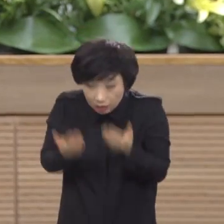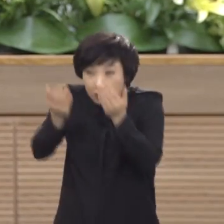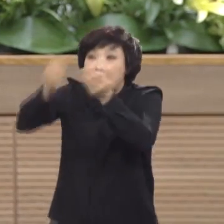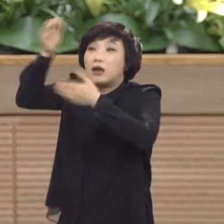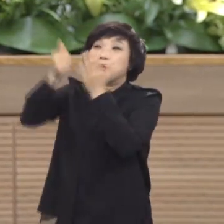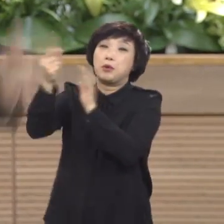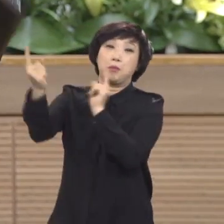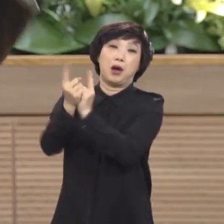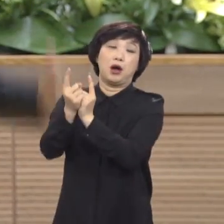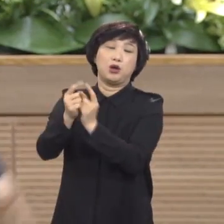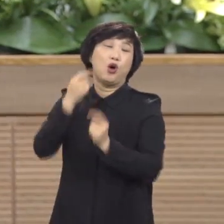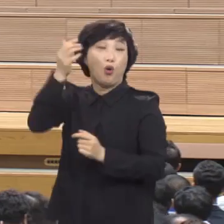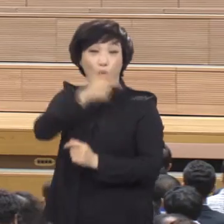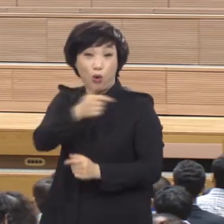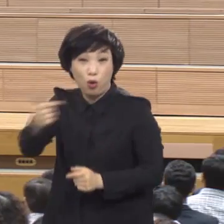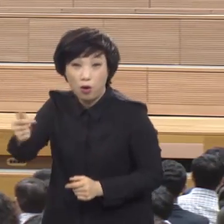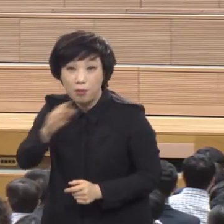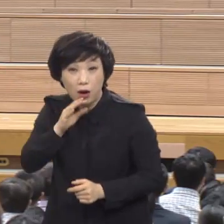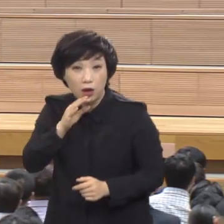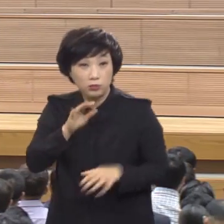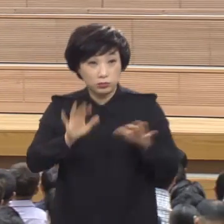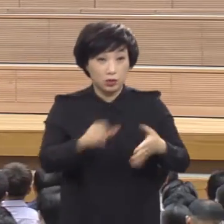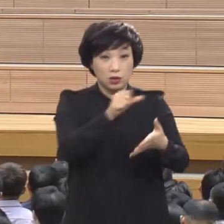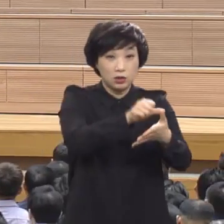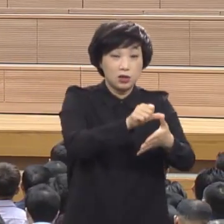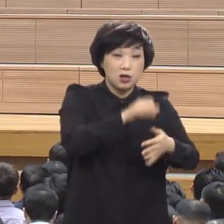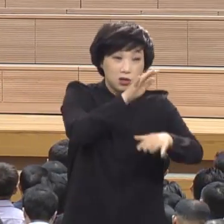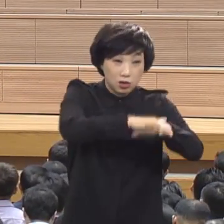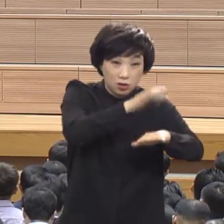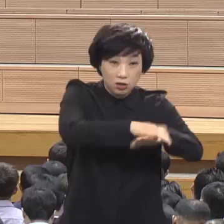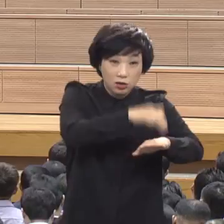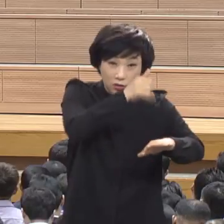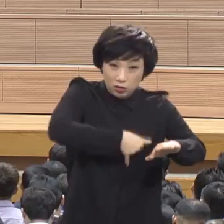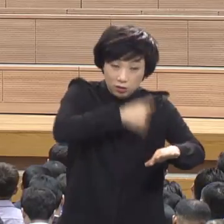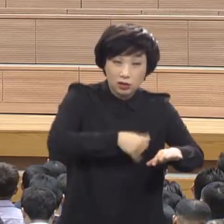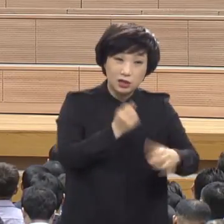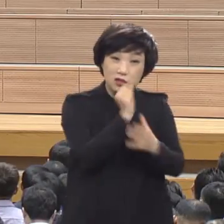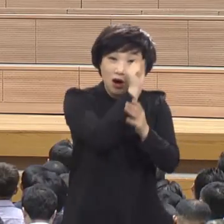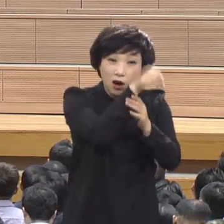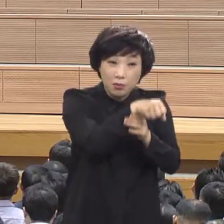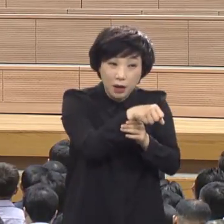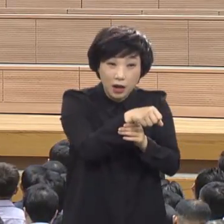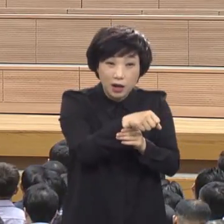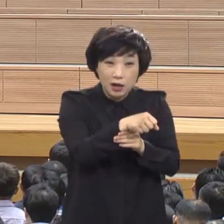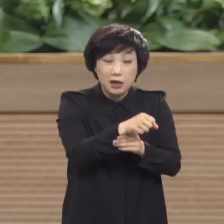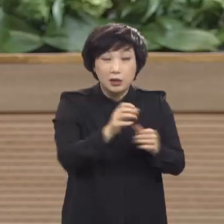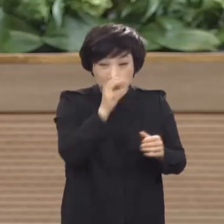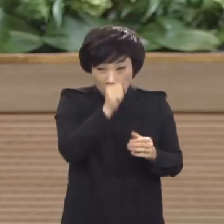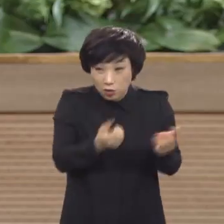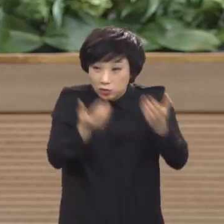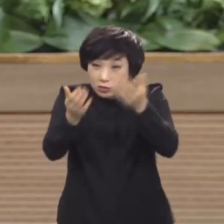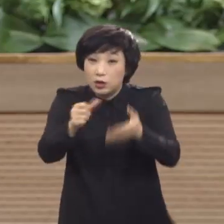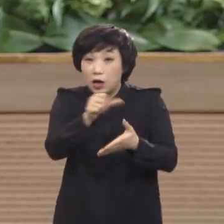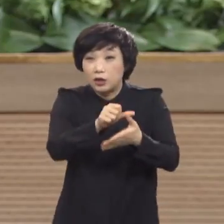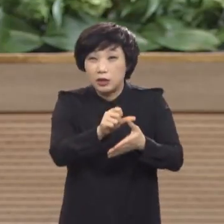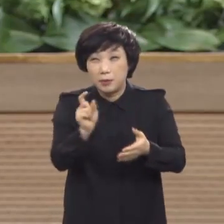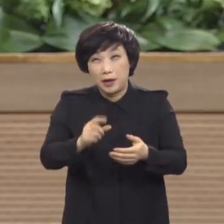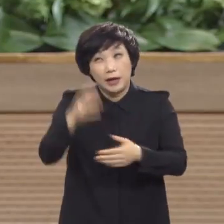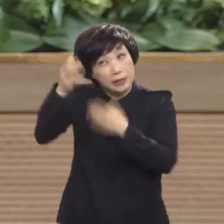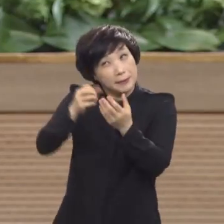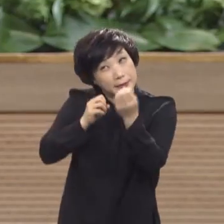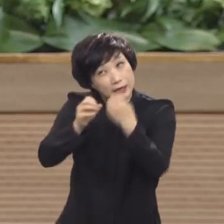일입니까? 근데 곡식을 갖다 놓고 열매를 갖다 놓고 최고의 좋은 것으로 됐으니 받을